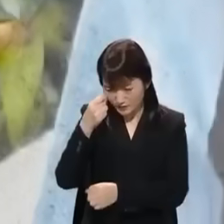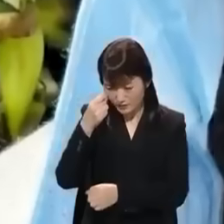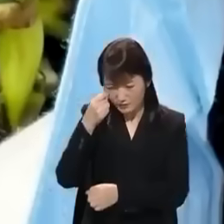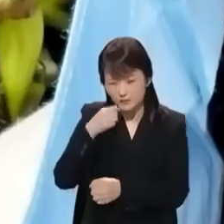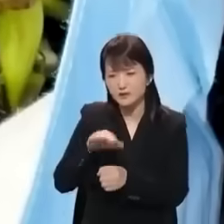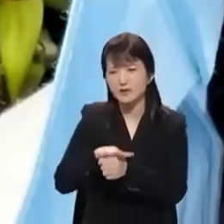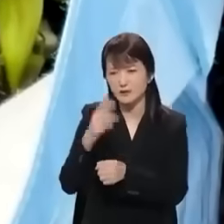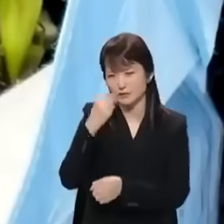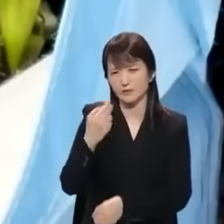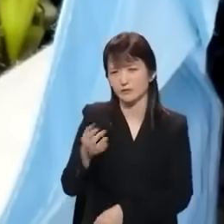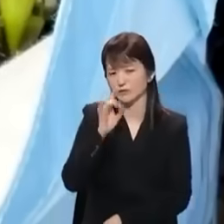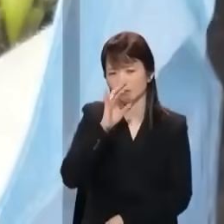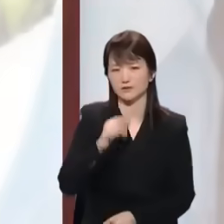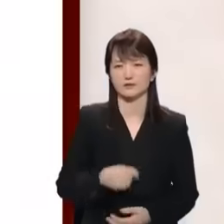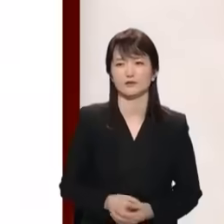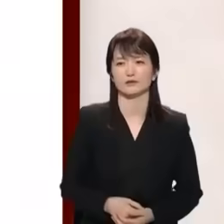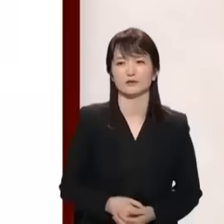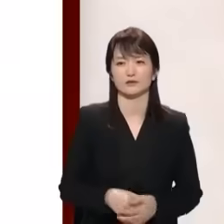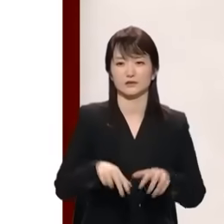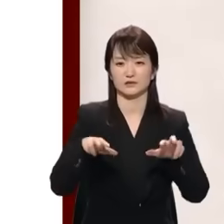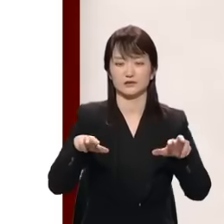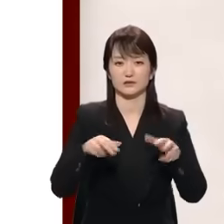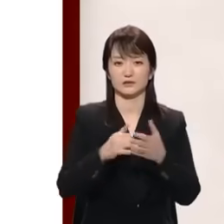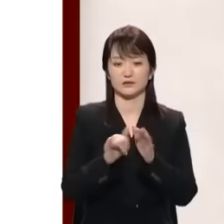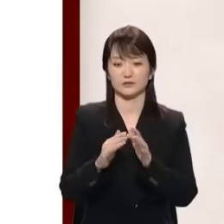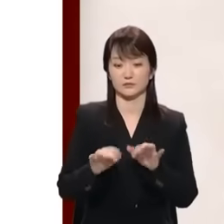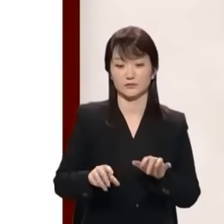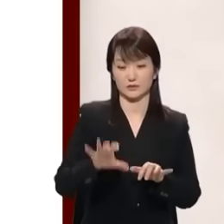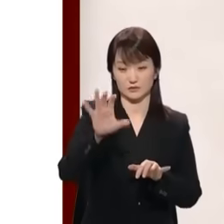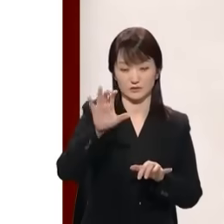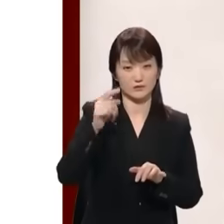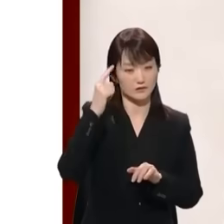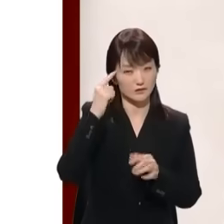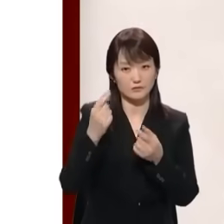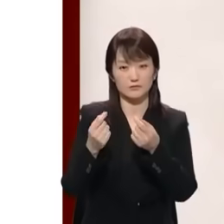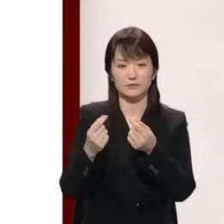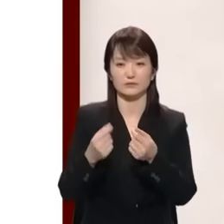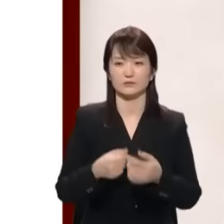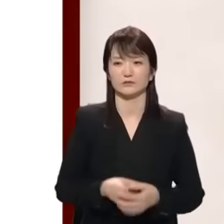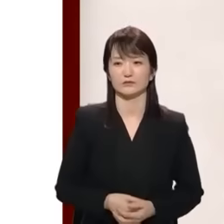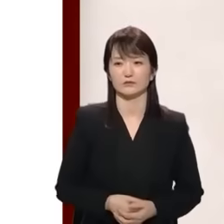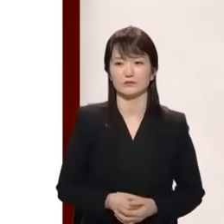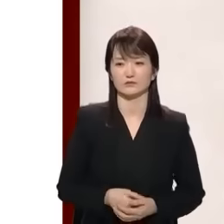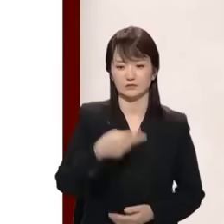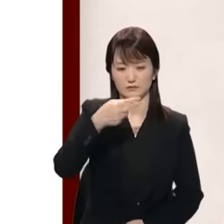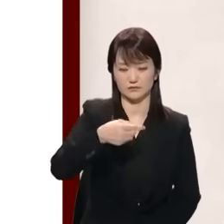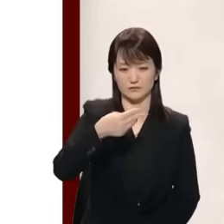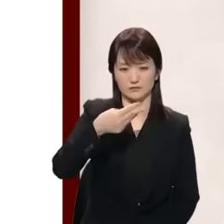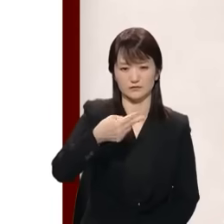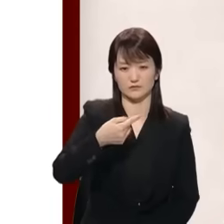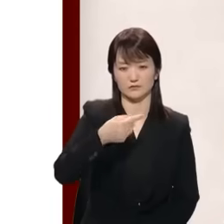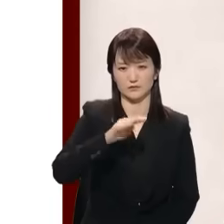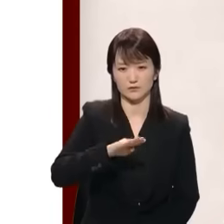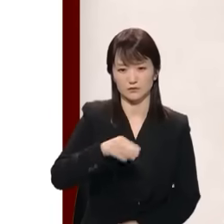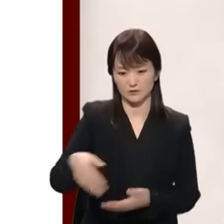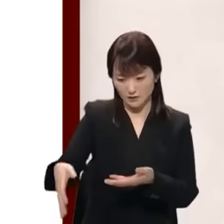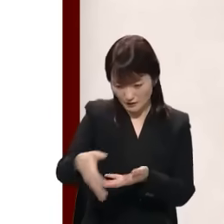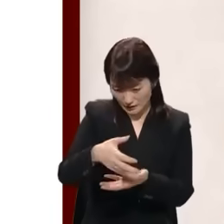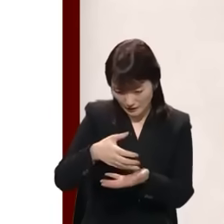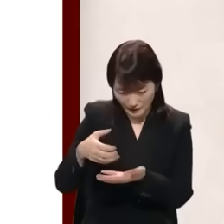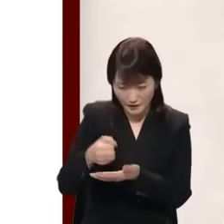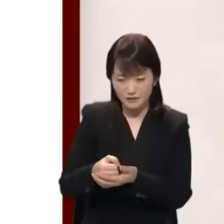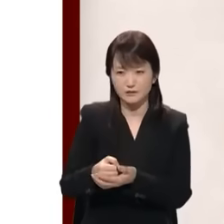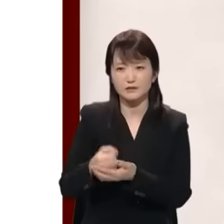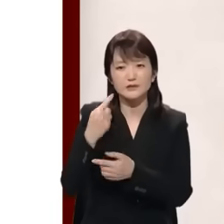도다 뭐 이런 반응이었는데 지금 사방 가족분들도 거의 비슷하십니다 이선민 님도 두릅 따서 금반지 했네 아주 재미 봤네